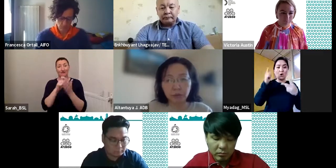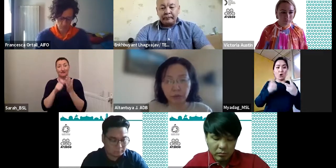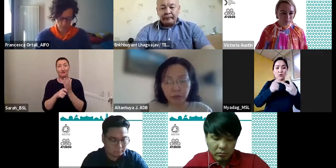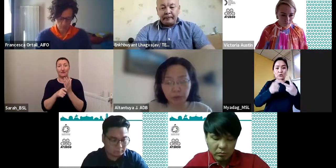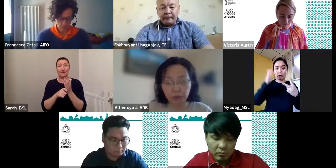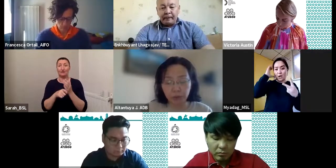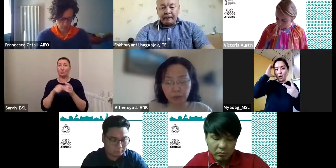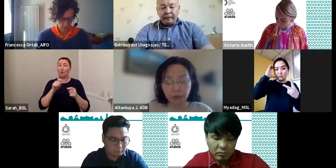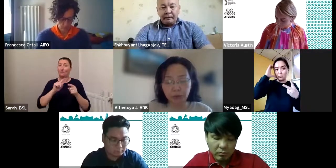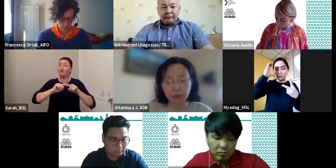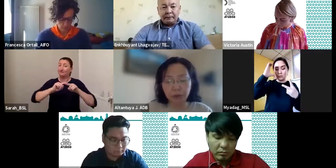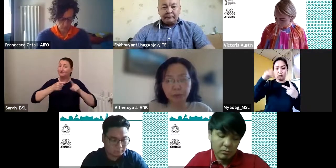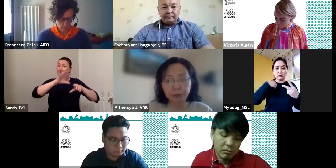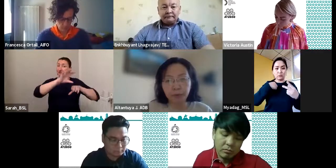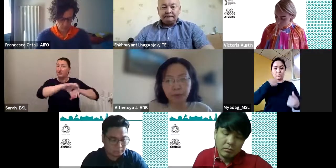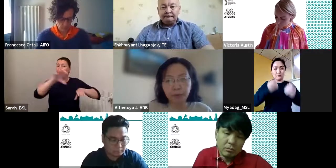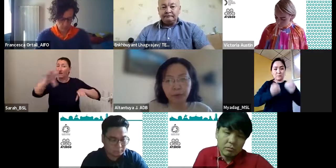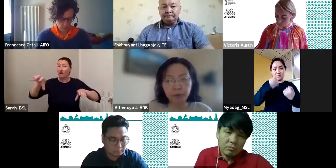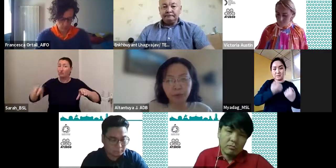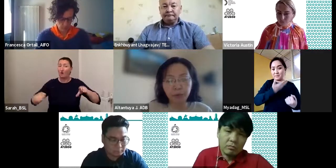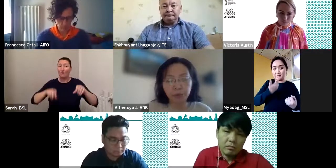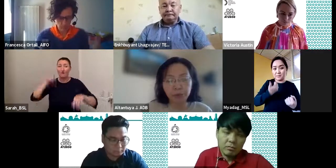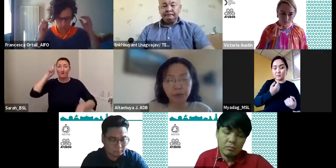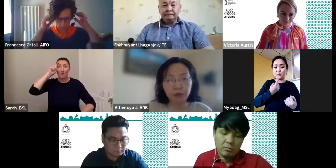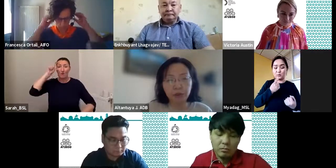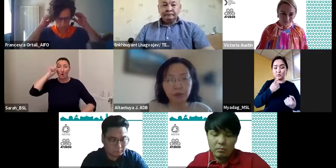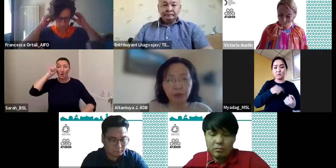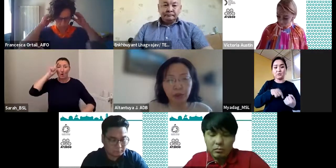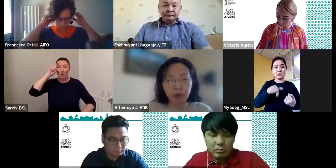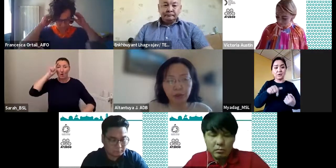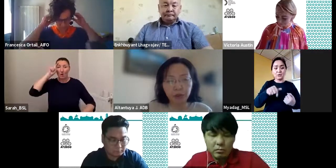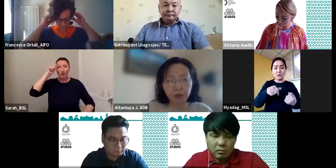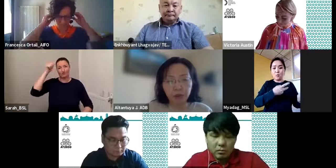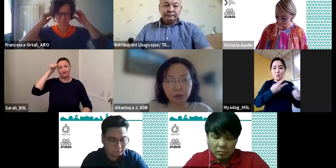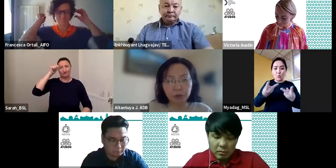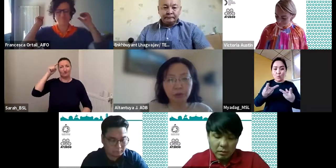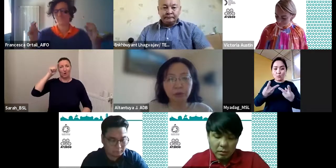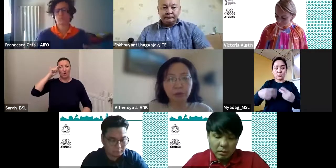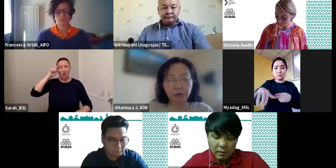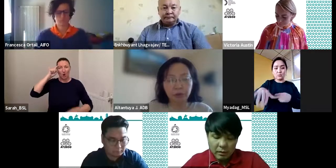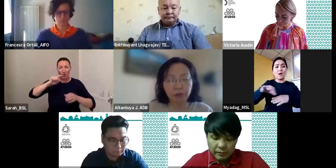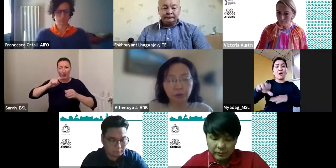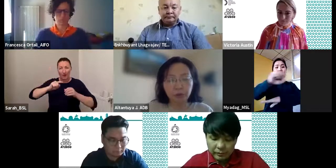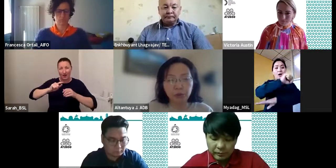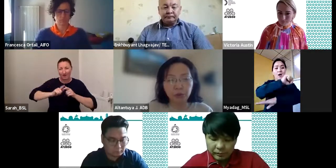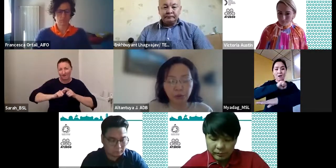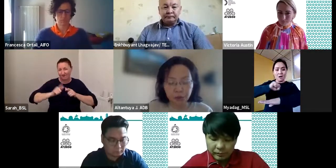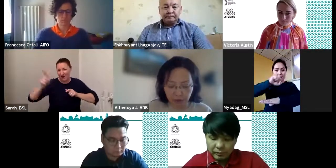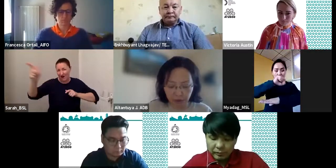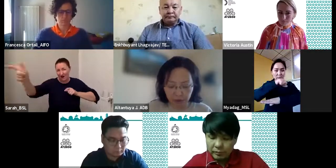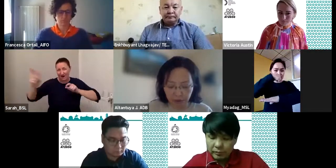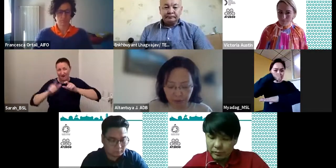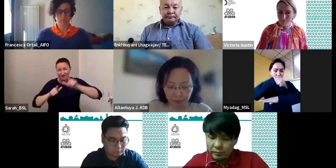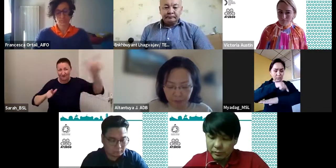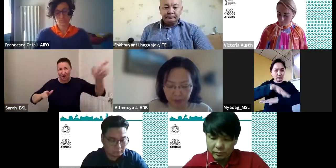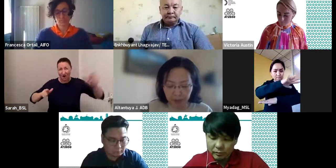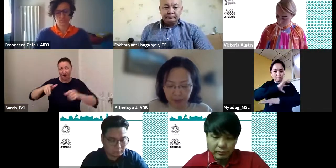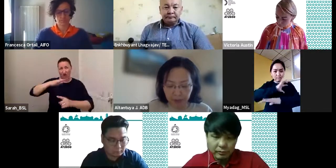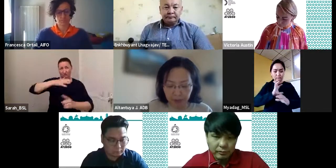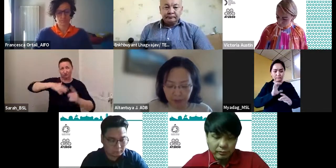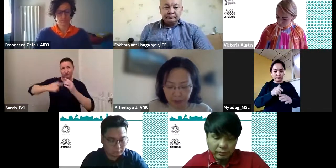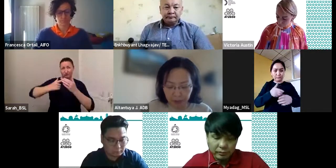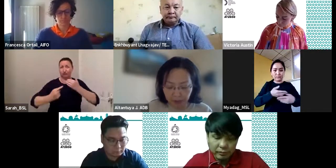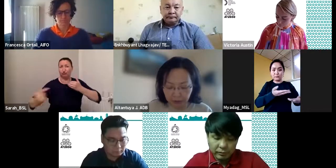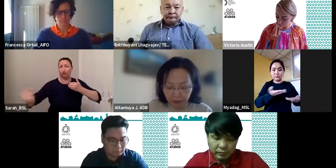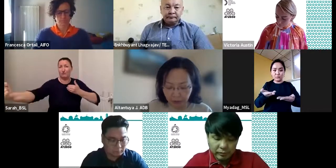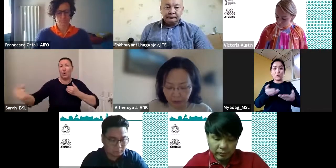бол тусламж авч чадахгүй талтай байдаг. Тэгэхээр энэ бүх үйлчилгээнүүдийг аймгийн түвшинд нь одоо ойртуулж өгөө гэсэн нэг юм санаа.